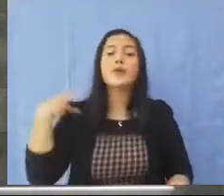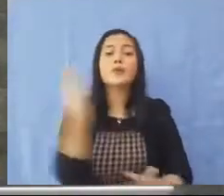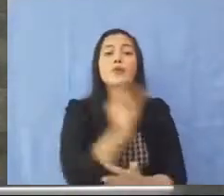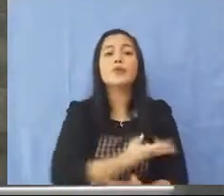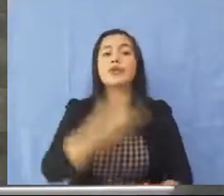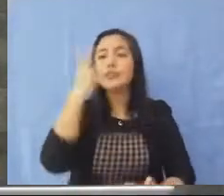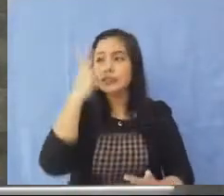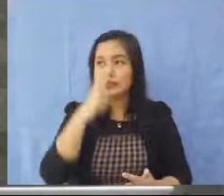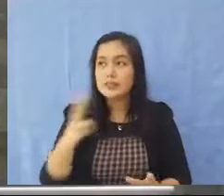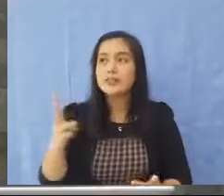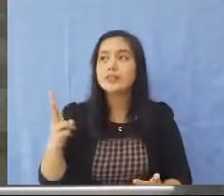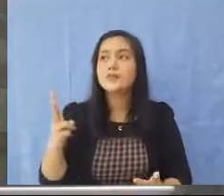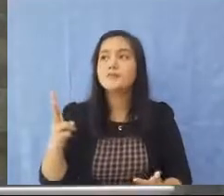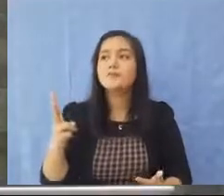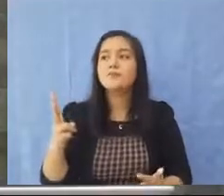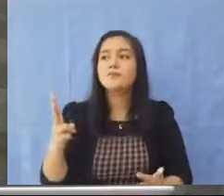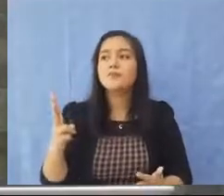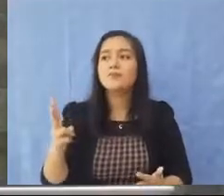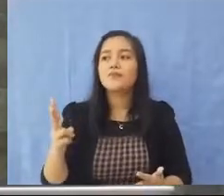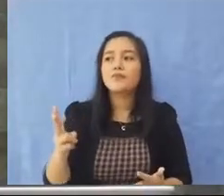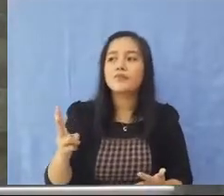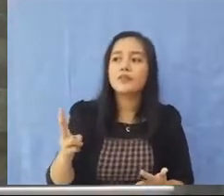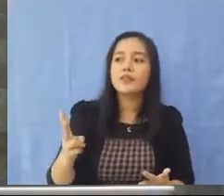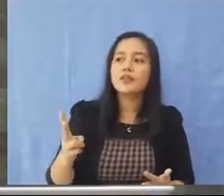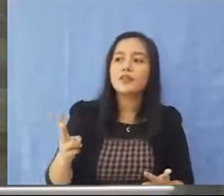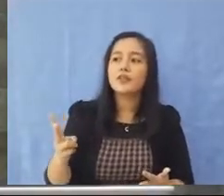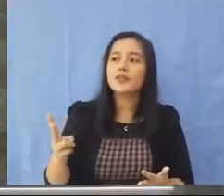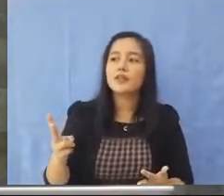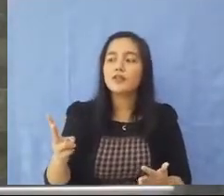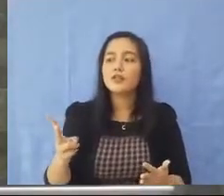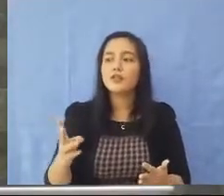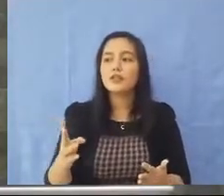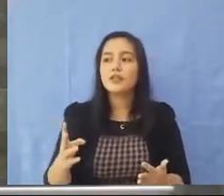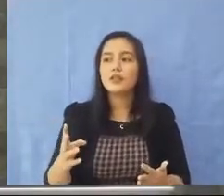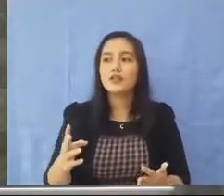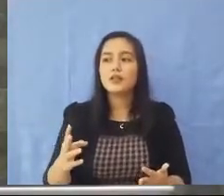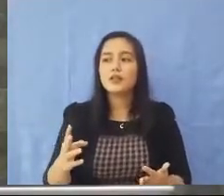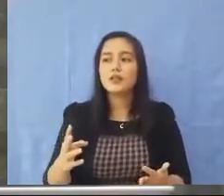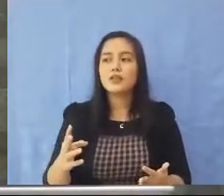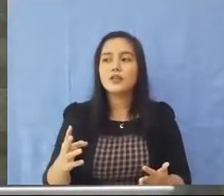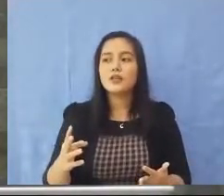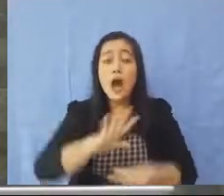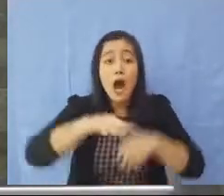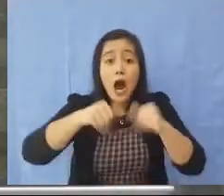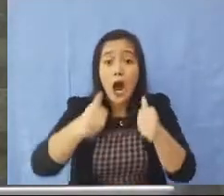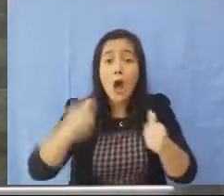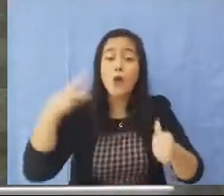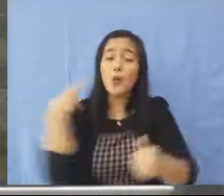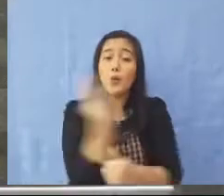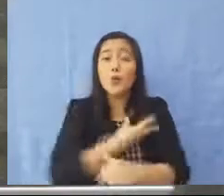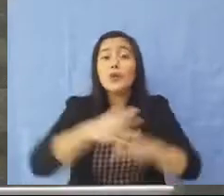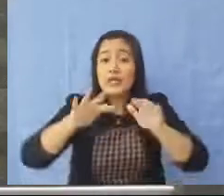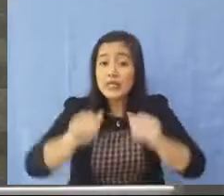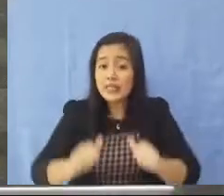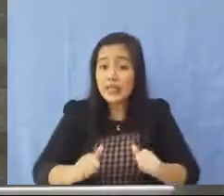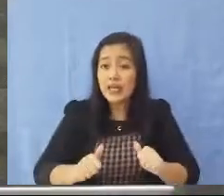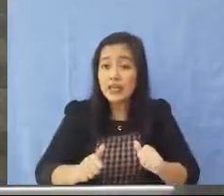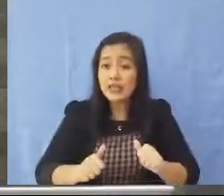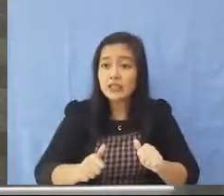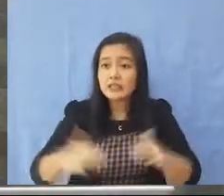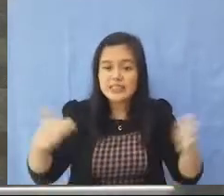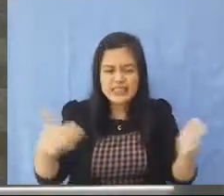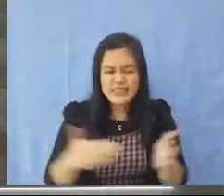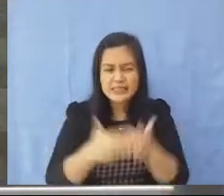balikan nyo na lang po, i-review nyo na lang kung ano yung mga binanggit ko na refutation statements na makikita natin sa Genesis chapter 1 verse 1. So,